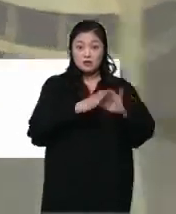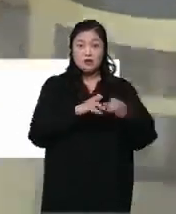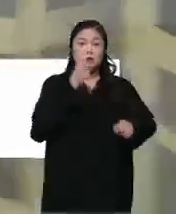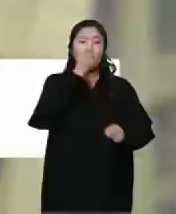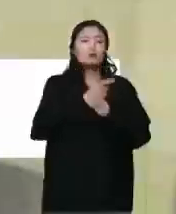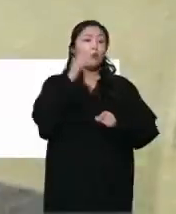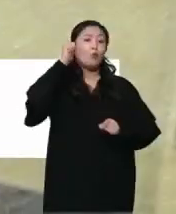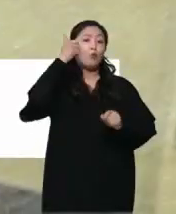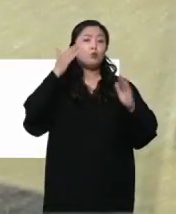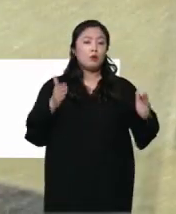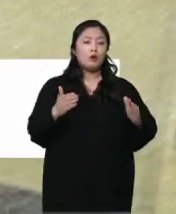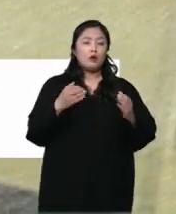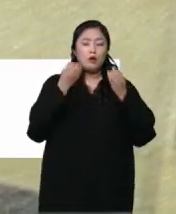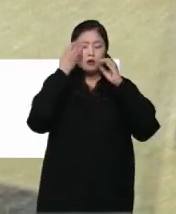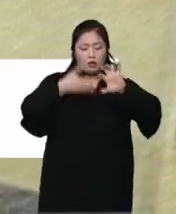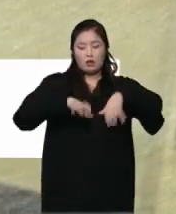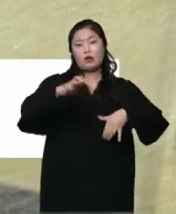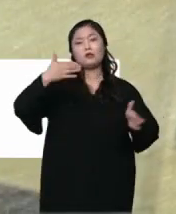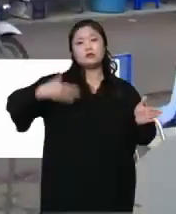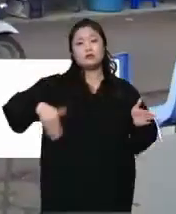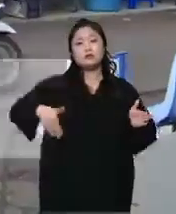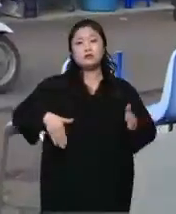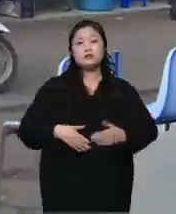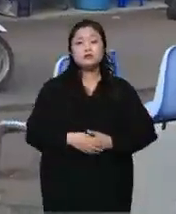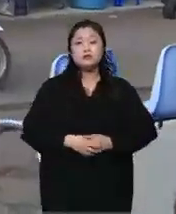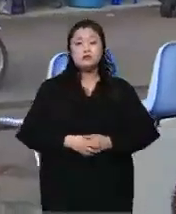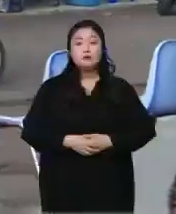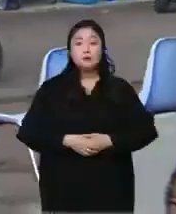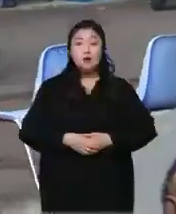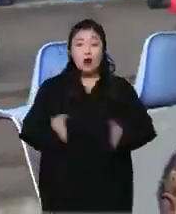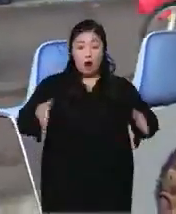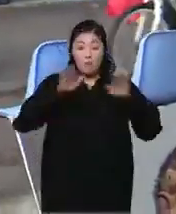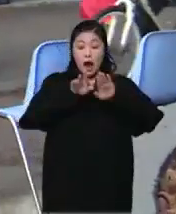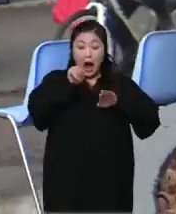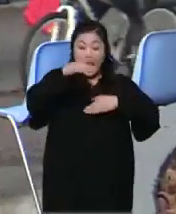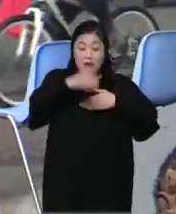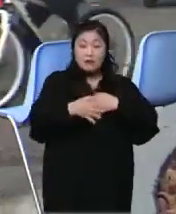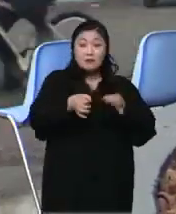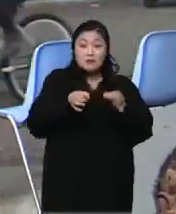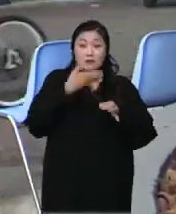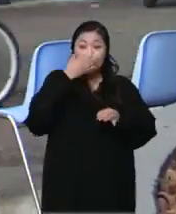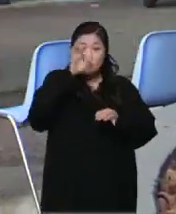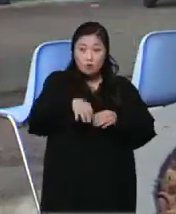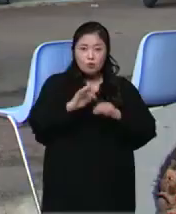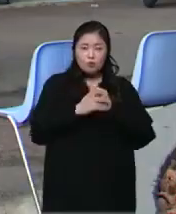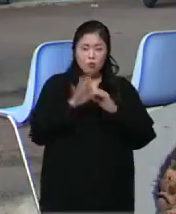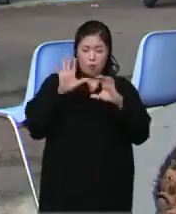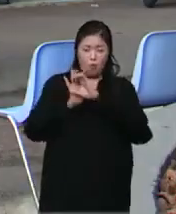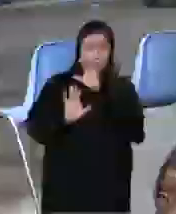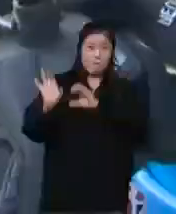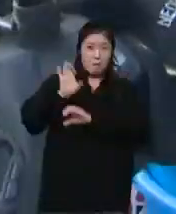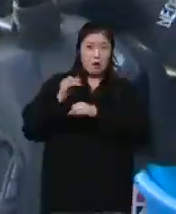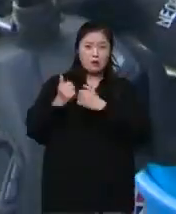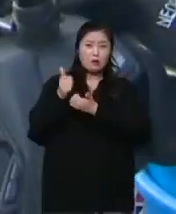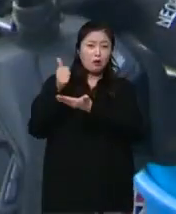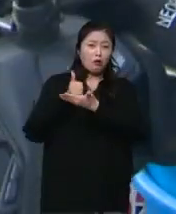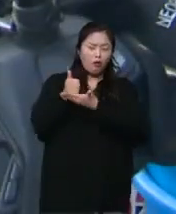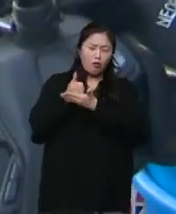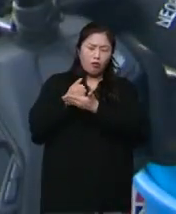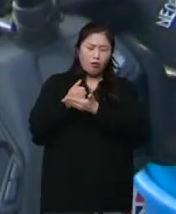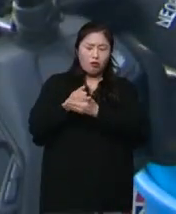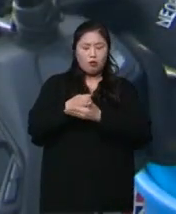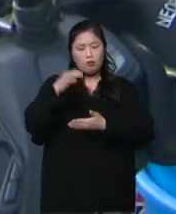벌써 5개월째 새 주인을 찾지 못하고 있습니다. 건물에 단 하나 남은 식당도 코로나 여파까지 더해져 손님을